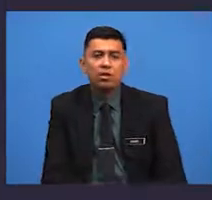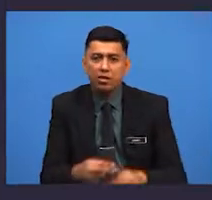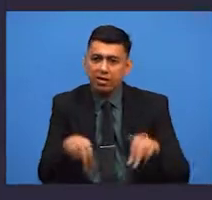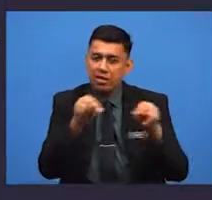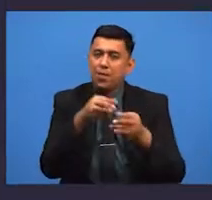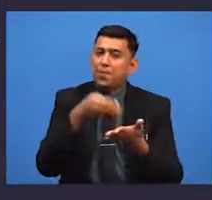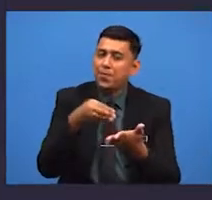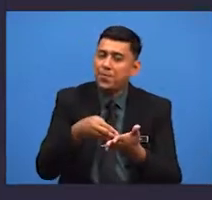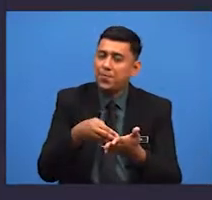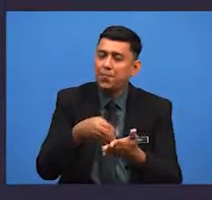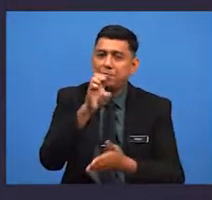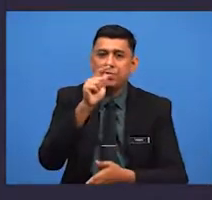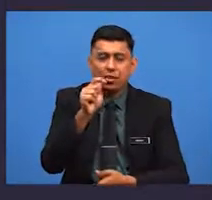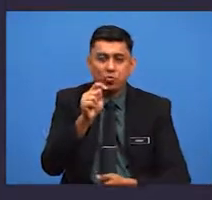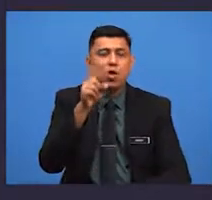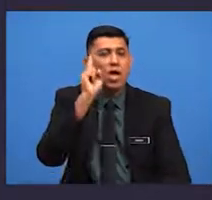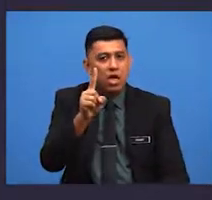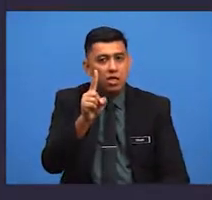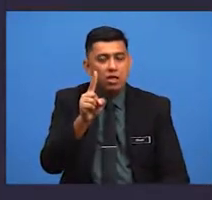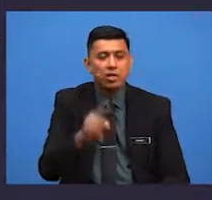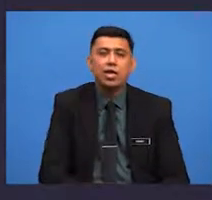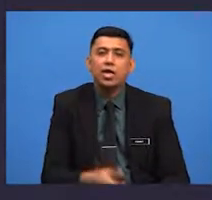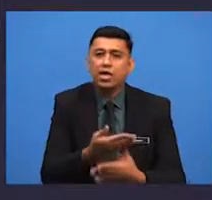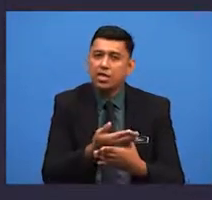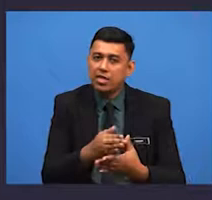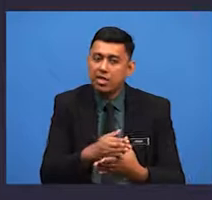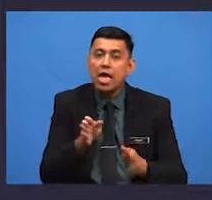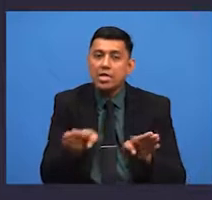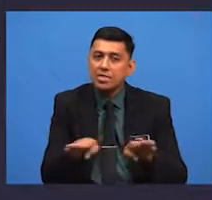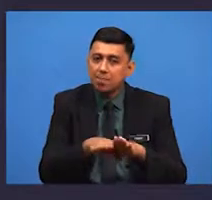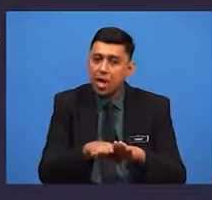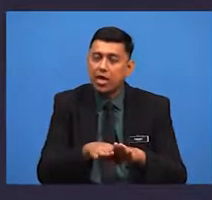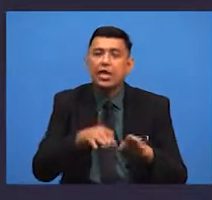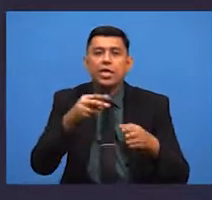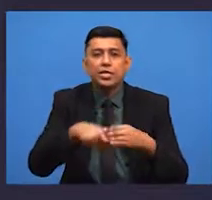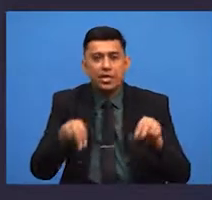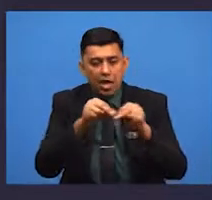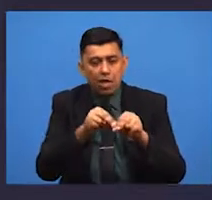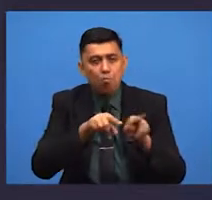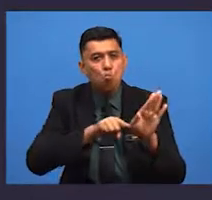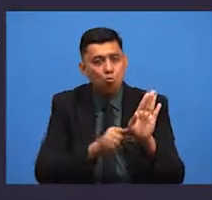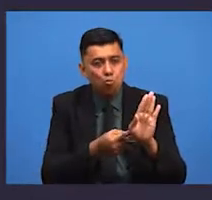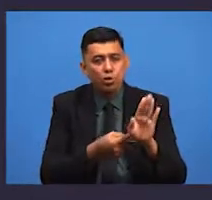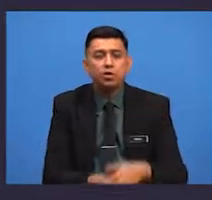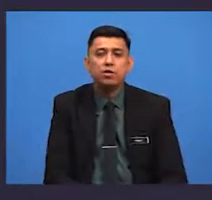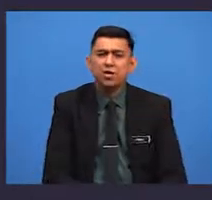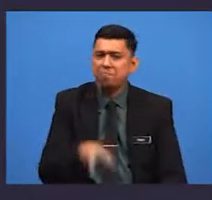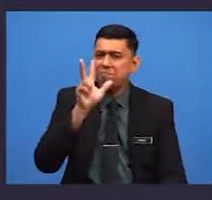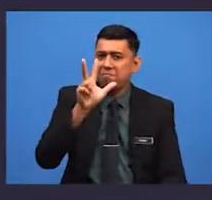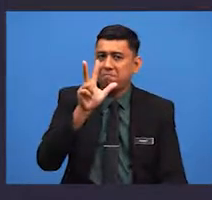pembilang disetkan kepada satu sebagai nilai permulaan. pada baris